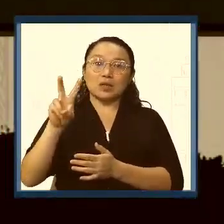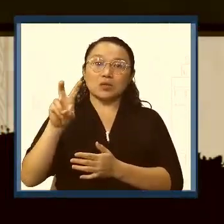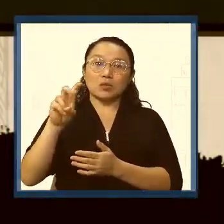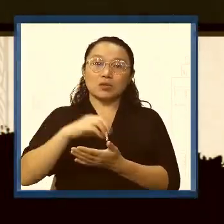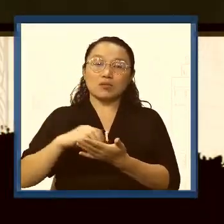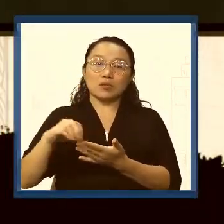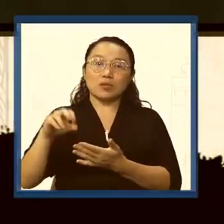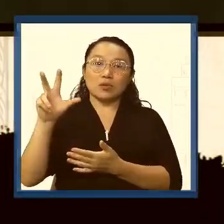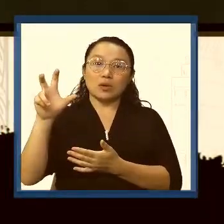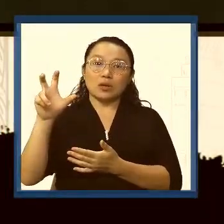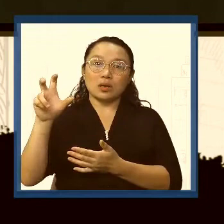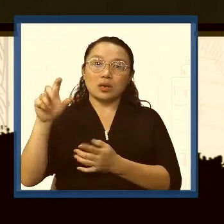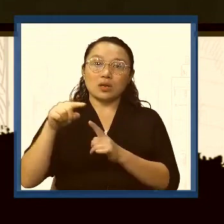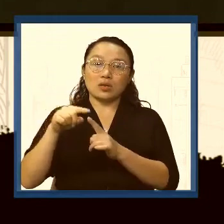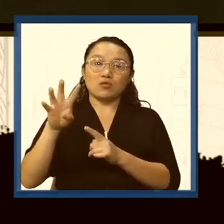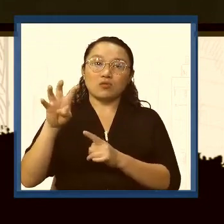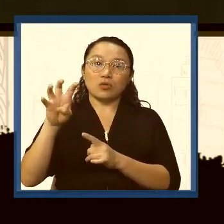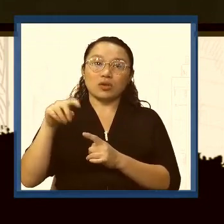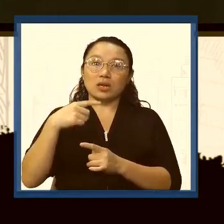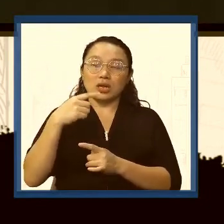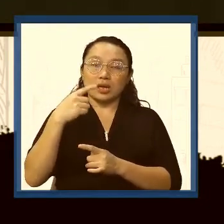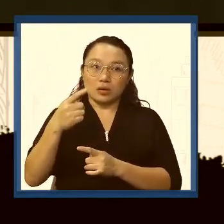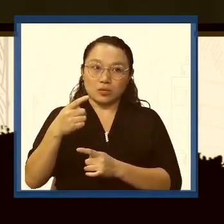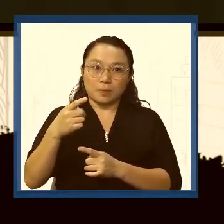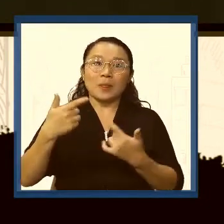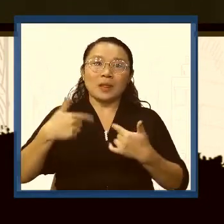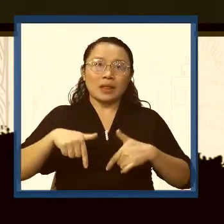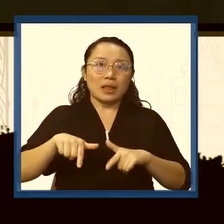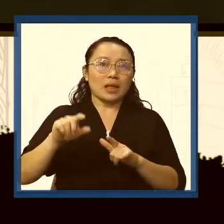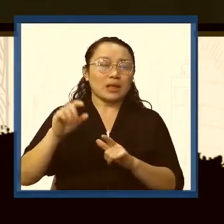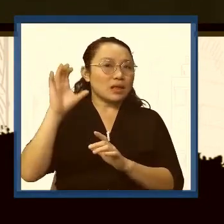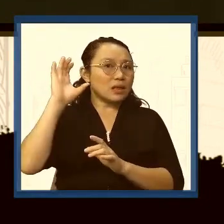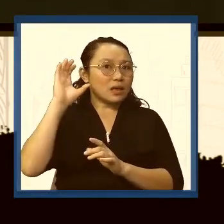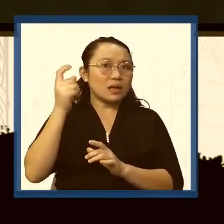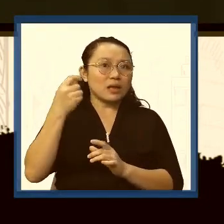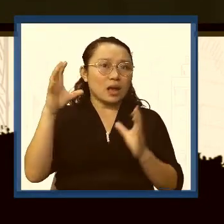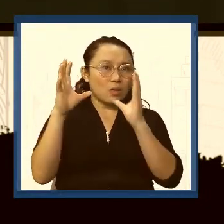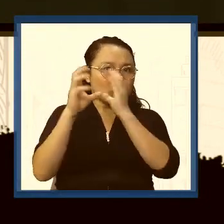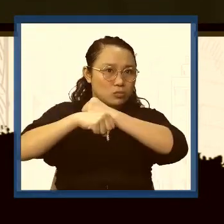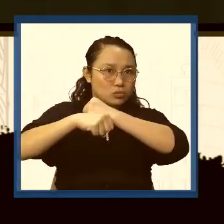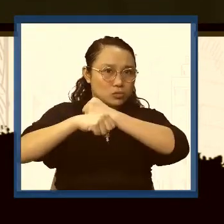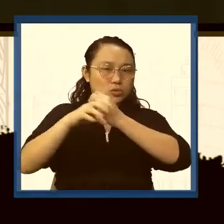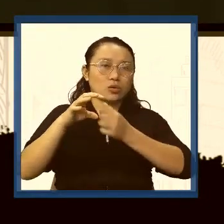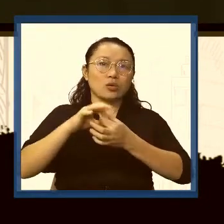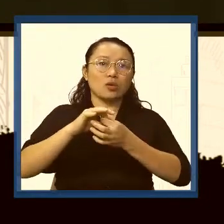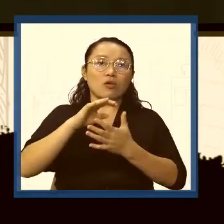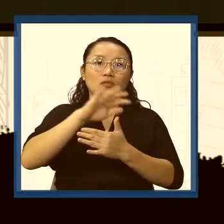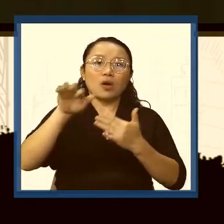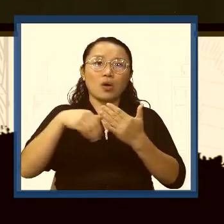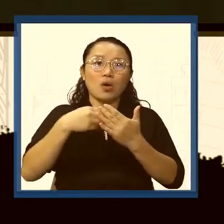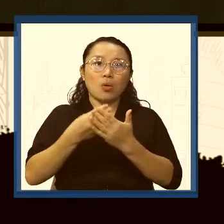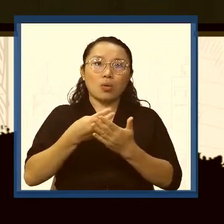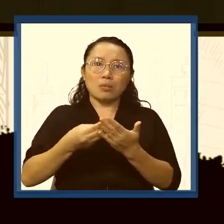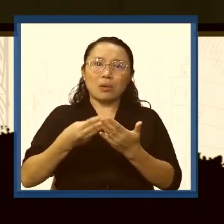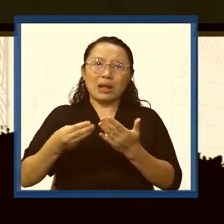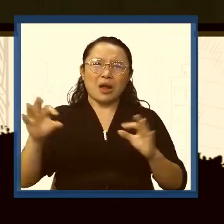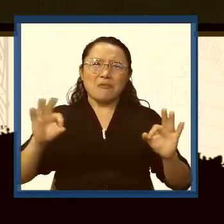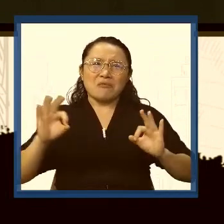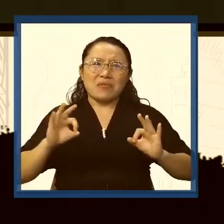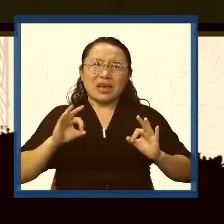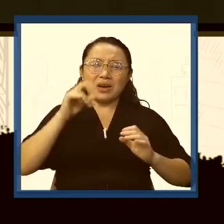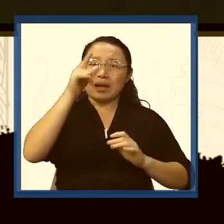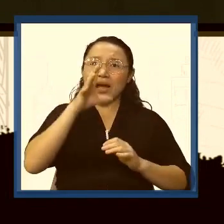ngadto sa 14 nagayon. Kini mo ang katapusan sa tanan butang. Ang tanan na dungog na kahadloki ang